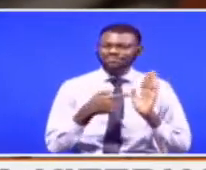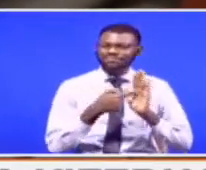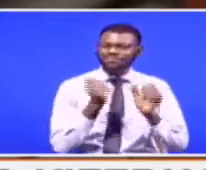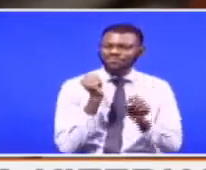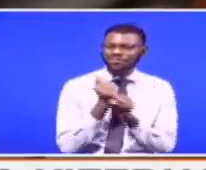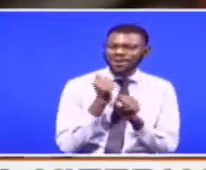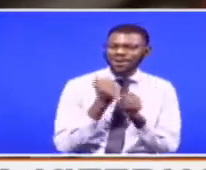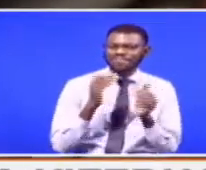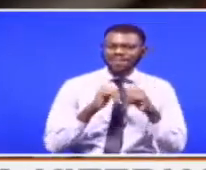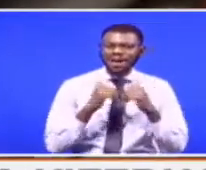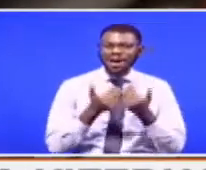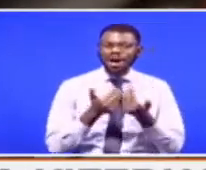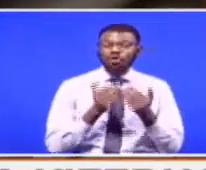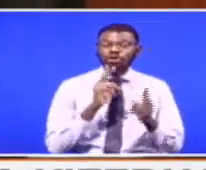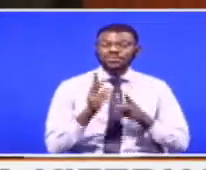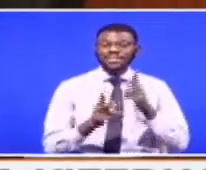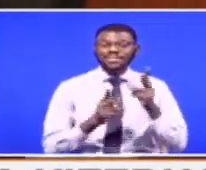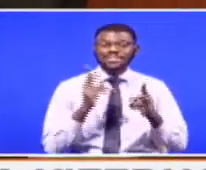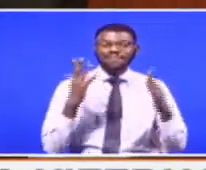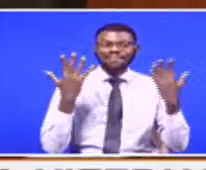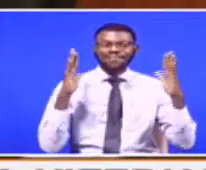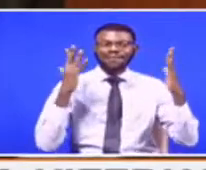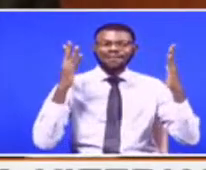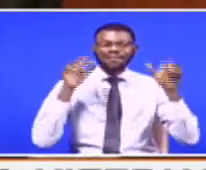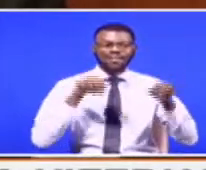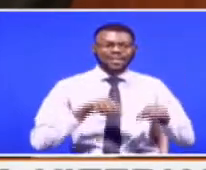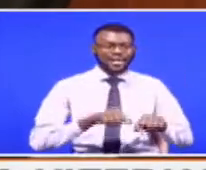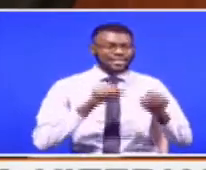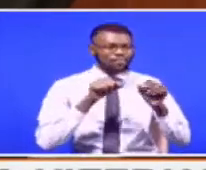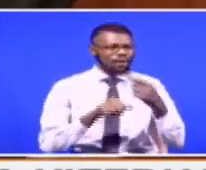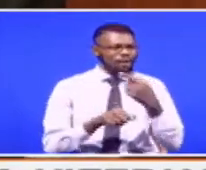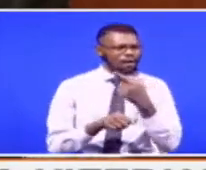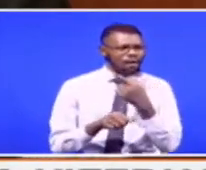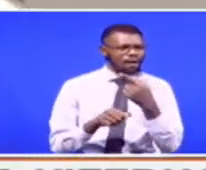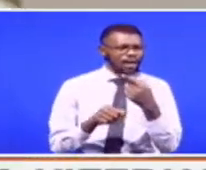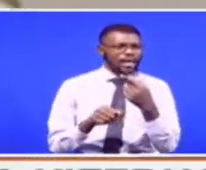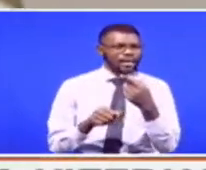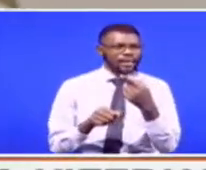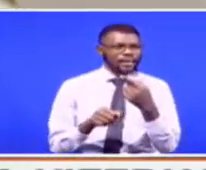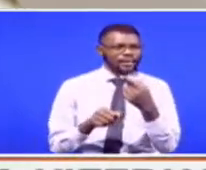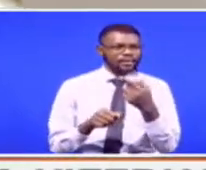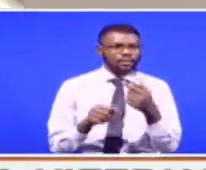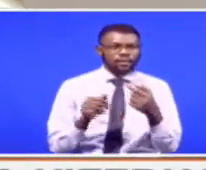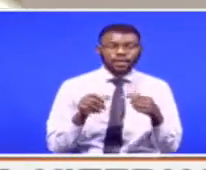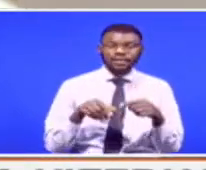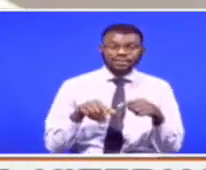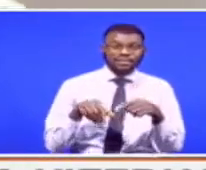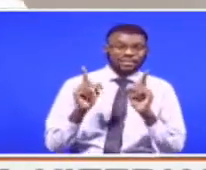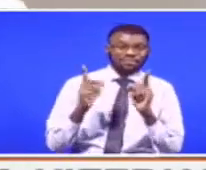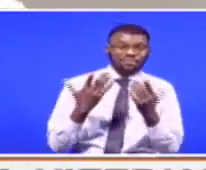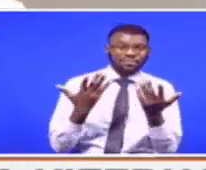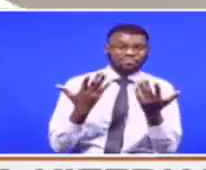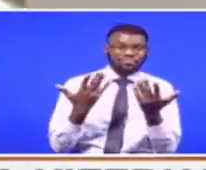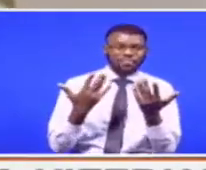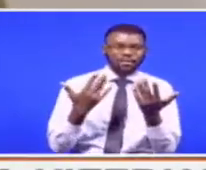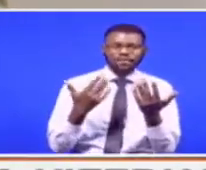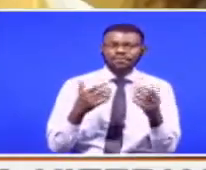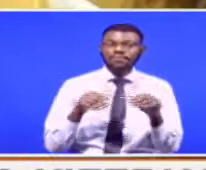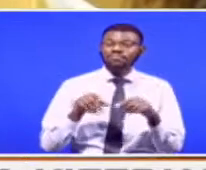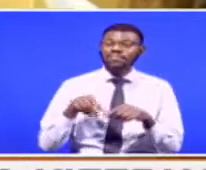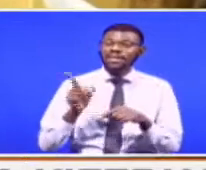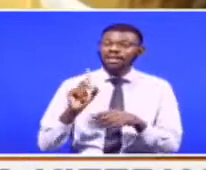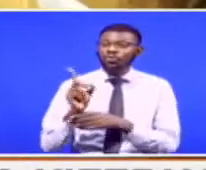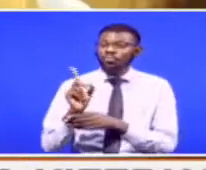kwenye hafla 22 ya tuzo za FIRE, mwenyekiti Geoffrey Odundo aliye pia afisa mkuu mtendaji wa soko la hisa